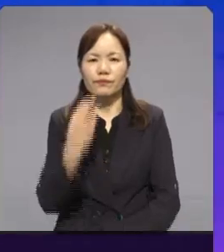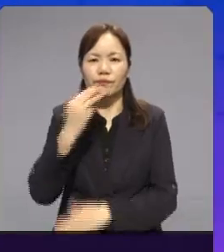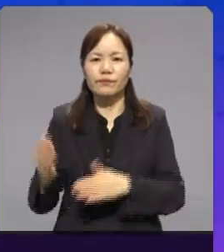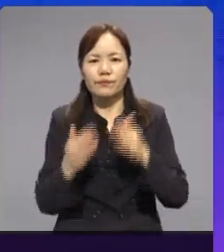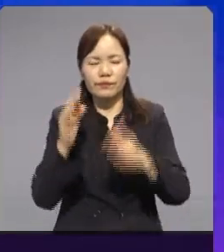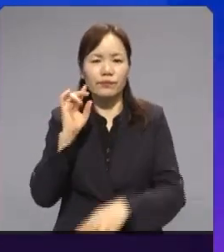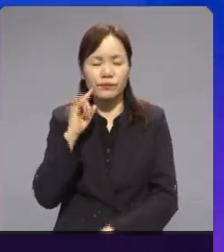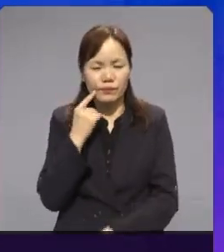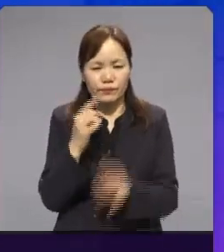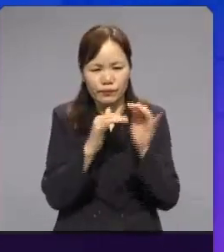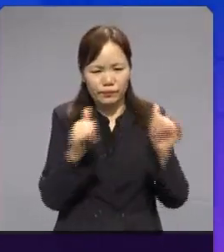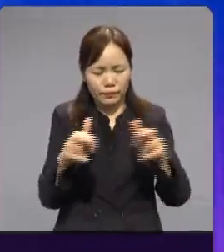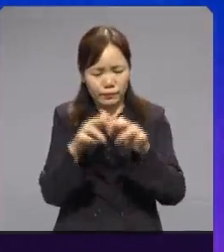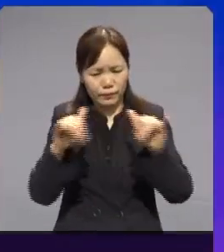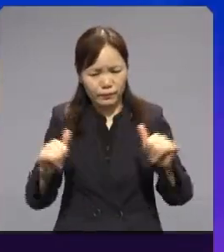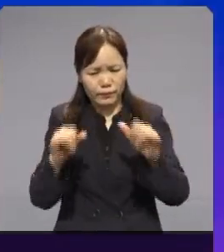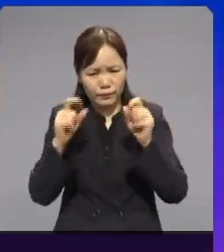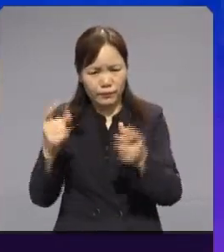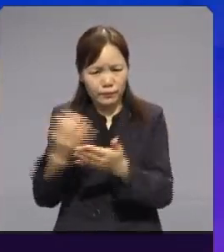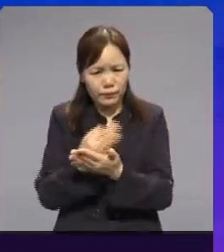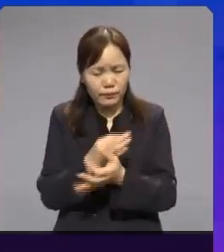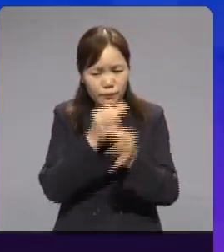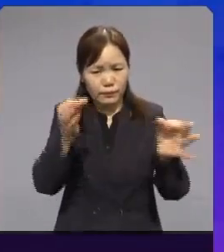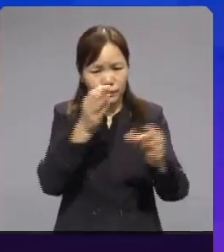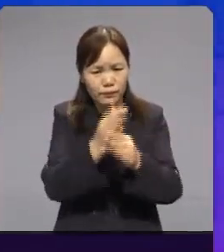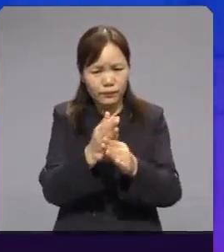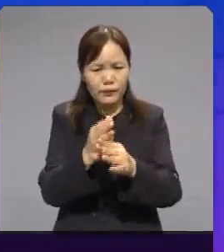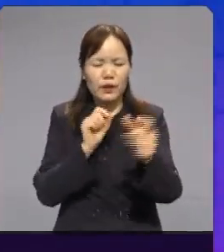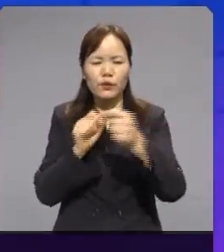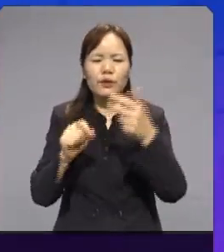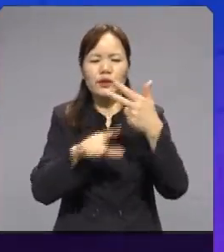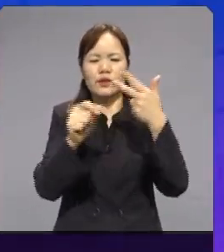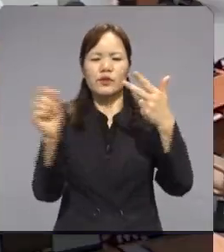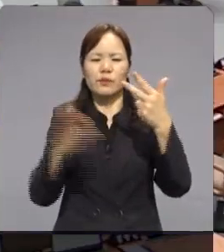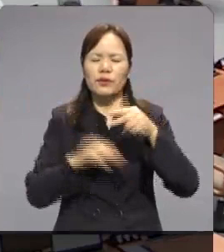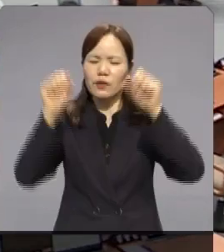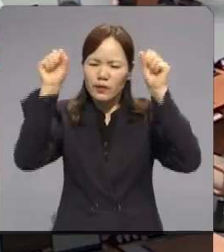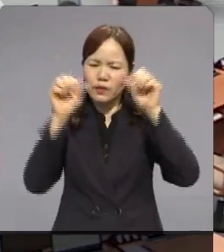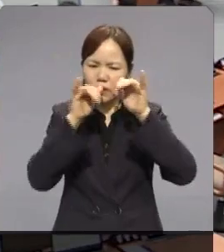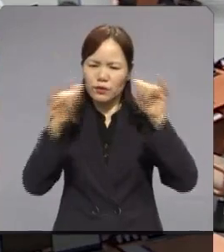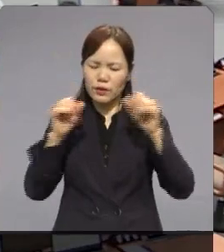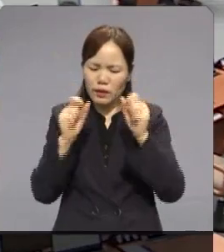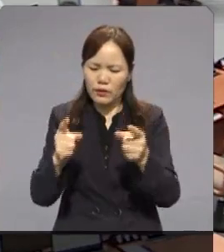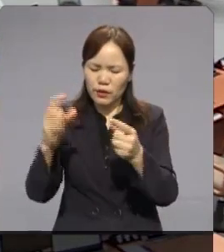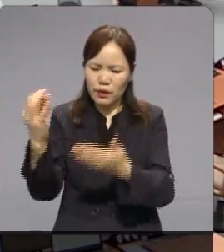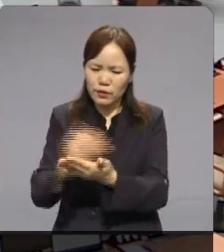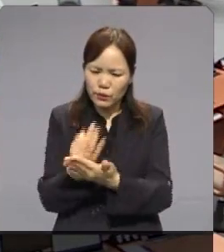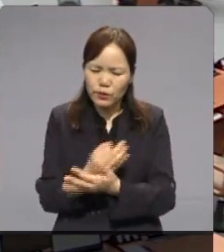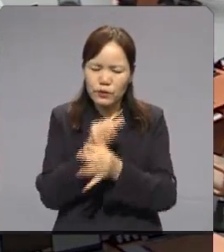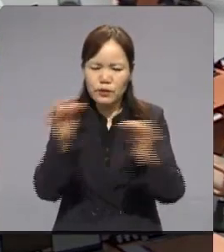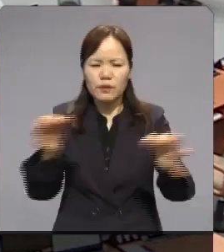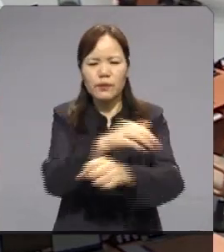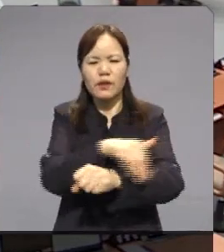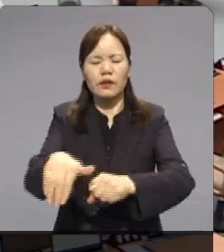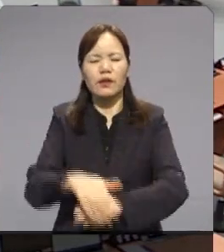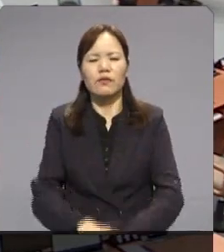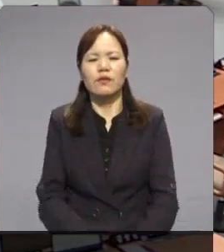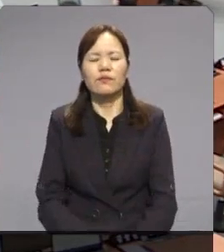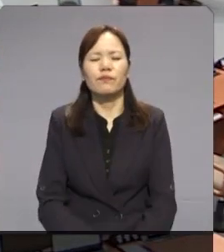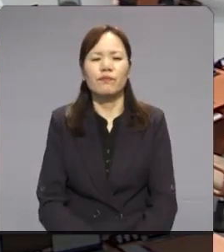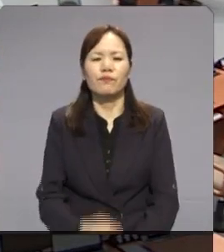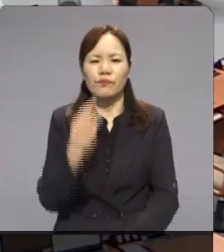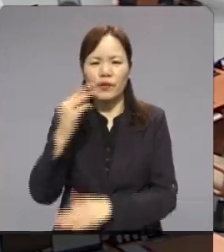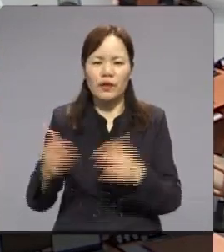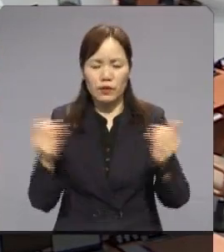경기도가 예술인과 장애인에 이어 이르면 오는 7월부터 체육인들에게 기회소득을 지급합니다. 경기도에 따르면